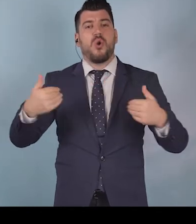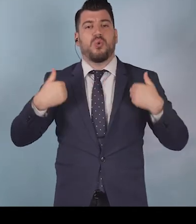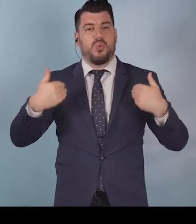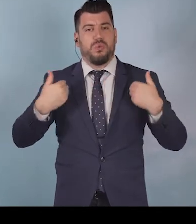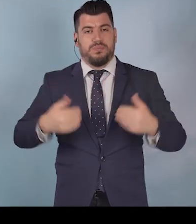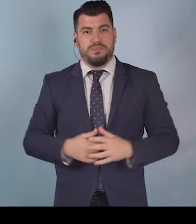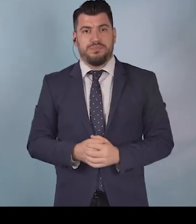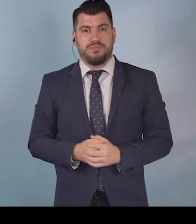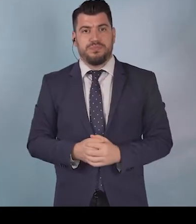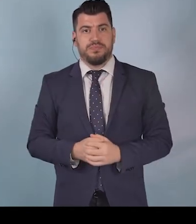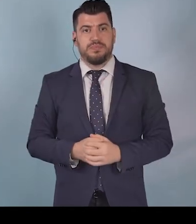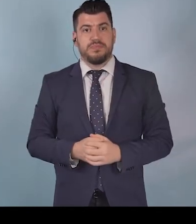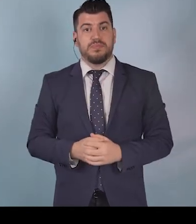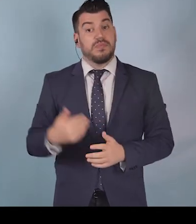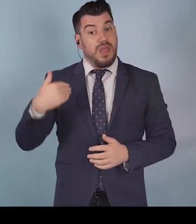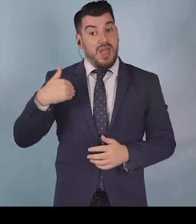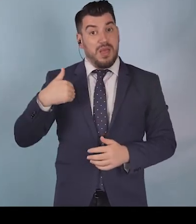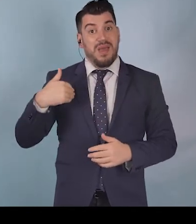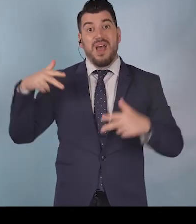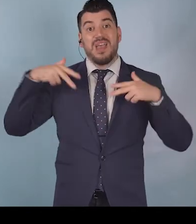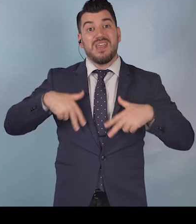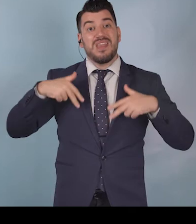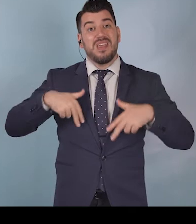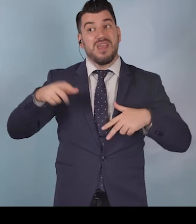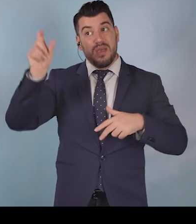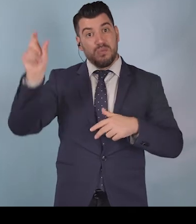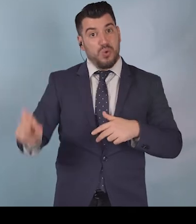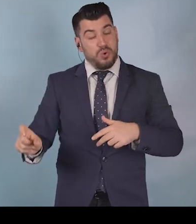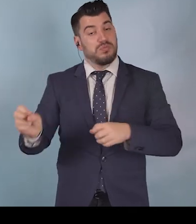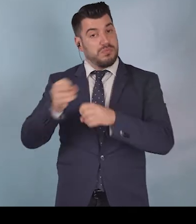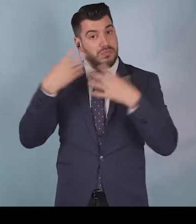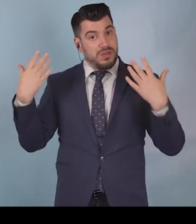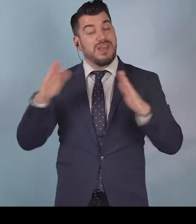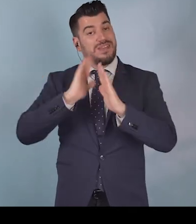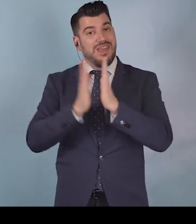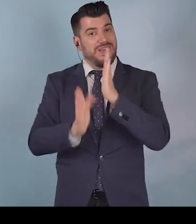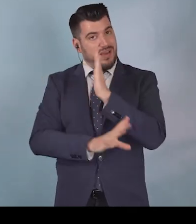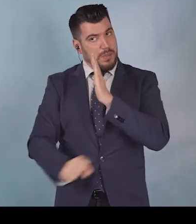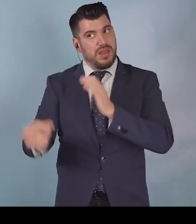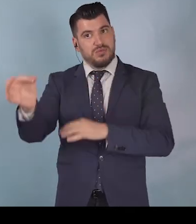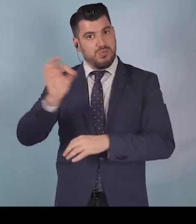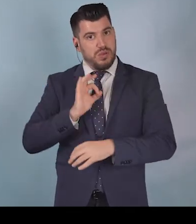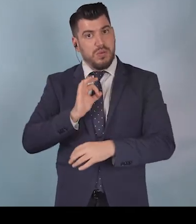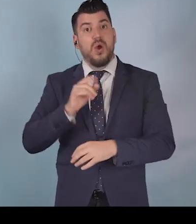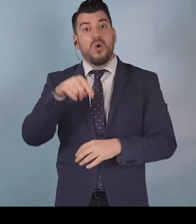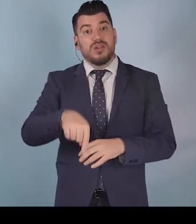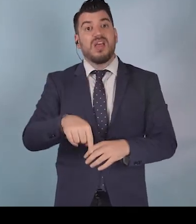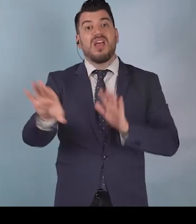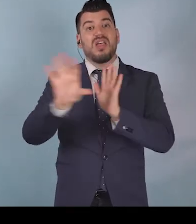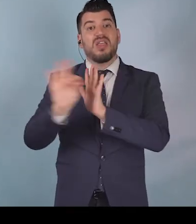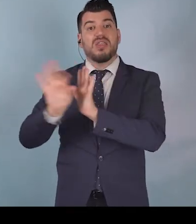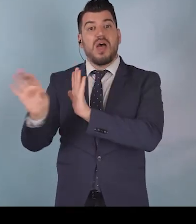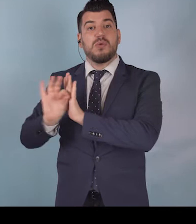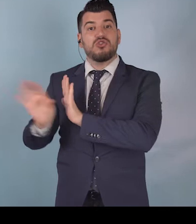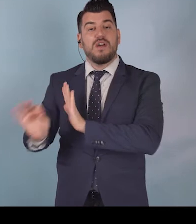από το ενημερώθηκε από την αρμόδια υφυπουργό και την Γενική Γραμματέα, υπάρχει και είναι στη διαδικασία να προσληφθούν αρκετοί